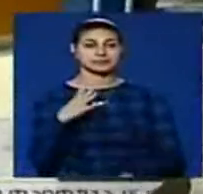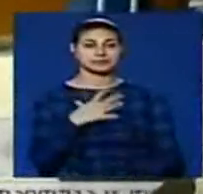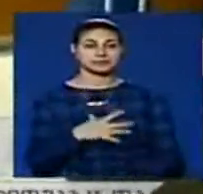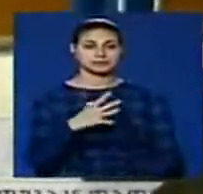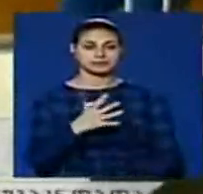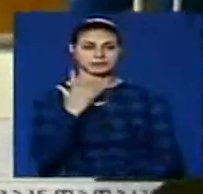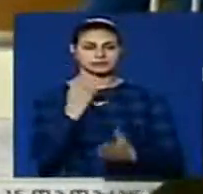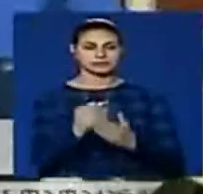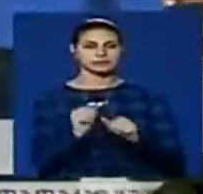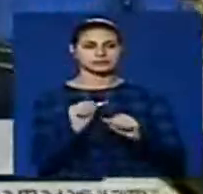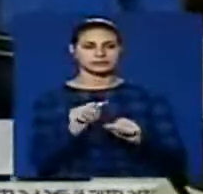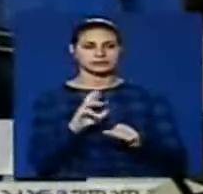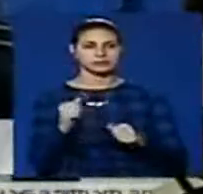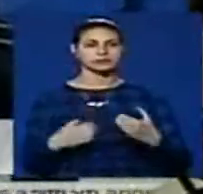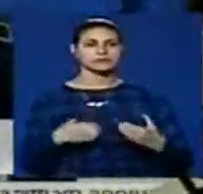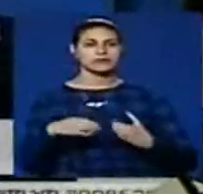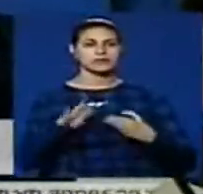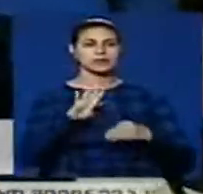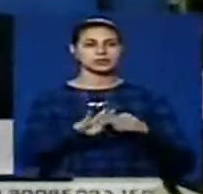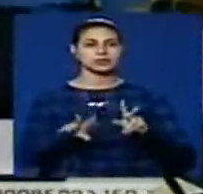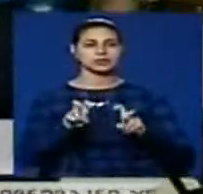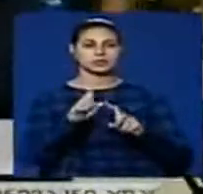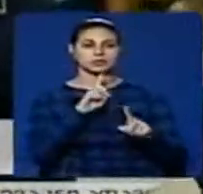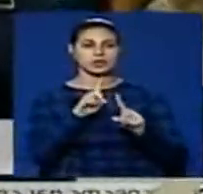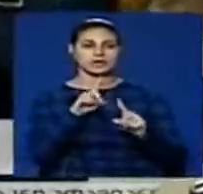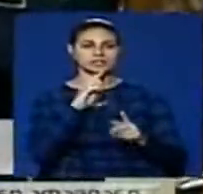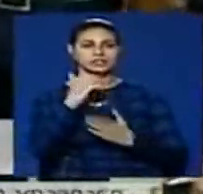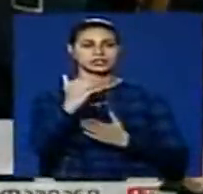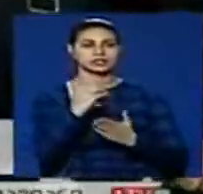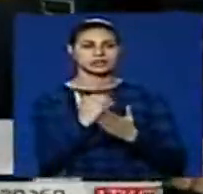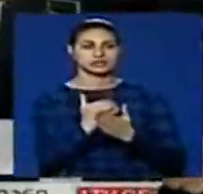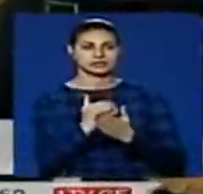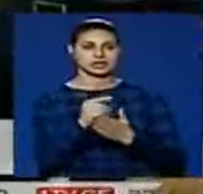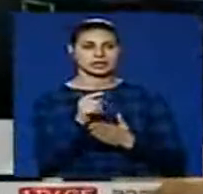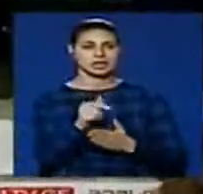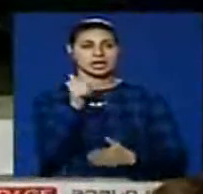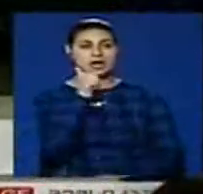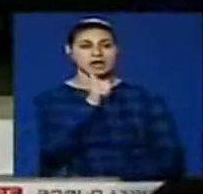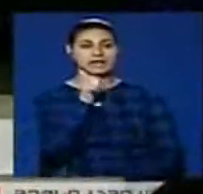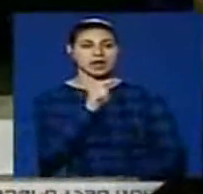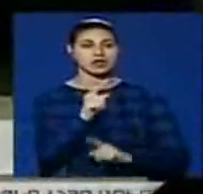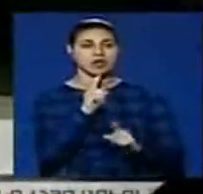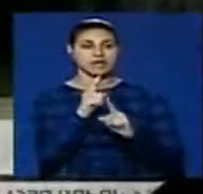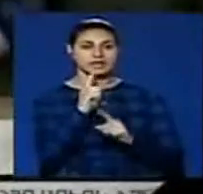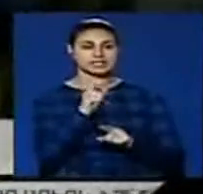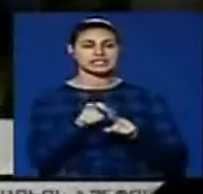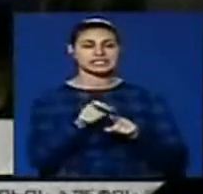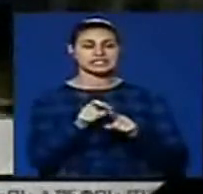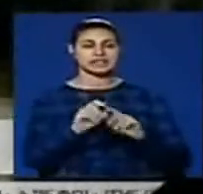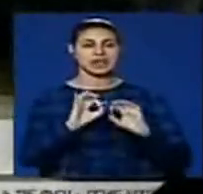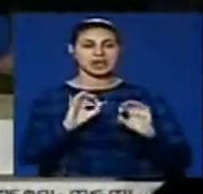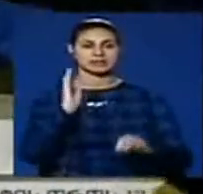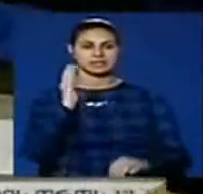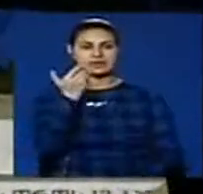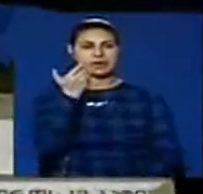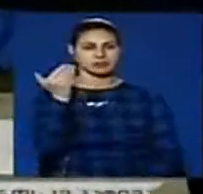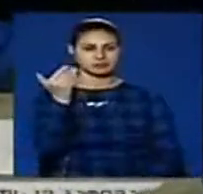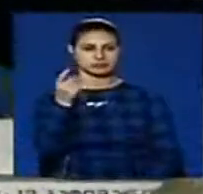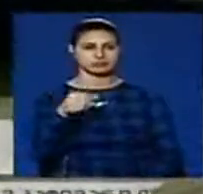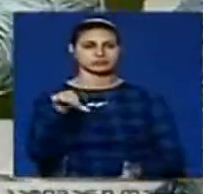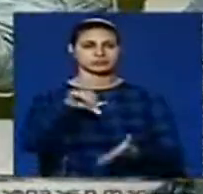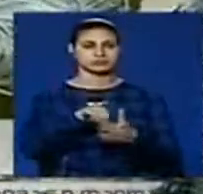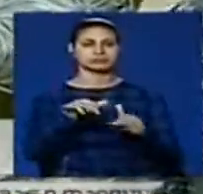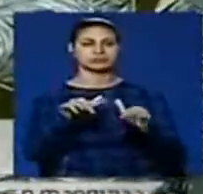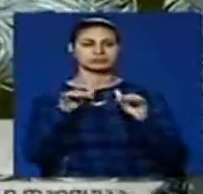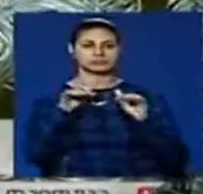საქართველოს თავდაცვისა და უსაფრთხოების კონფერენციის შედეგებით. ჯეიმს აპატურაი ხვალ კონფერენციაზე სწორედ სიტყვით გამოვა და მიმართავს აქ დამსწრე